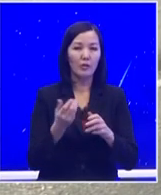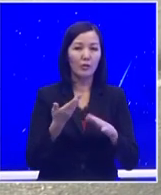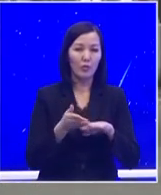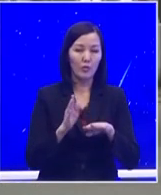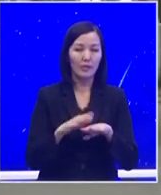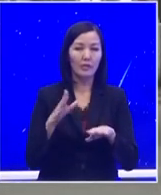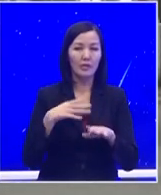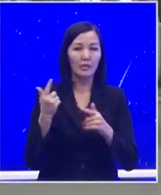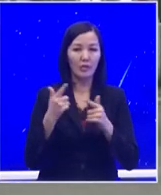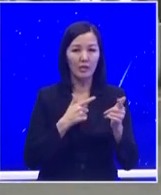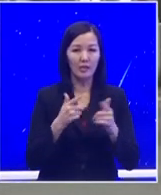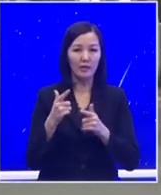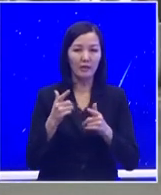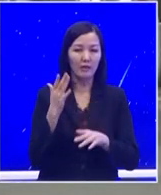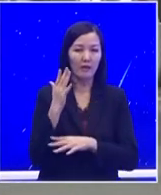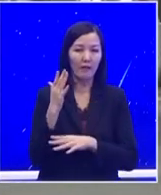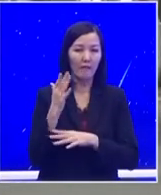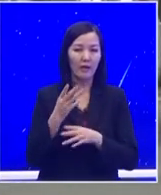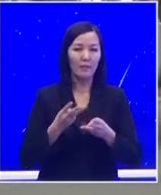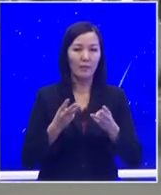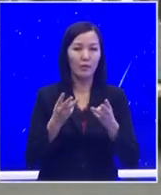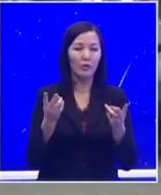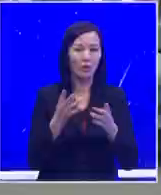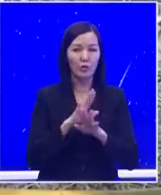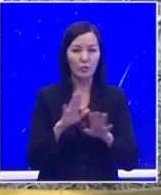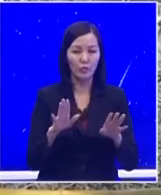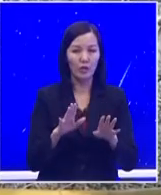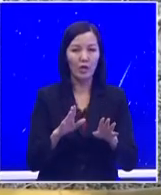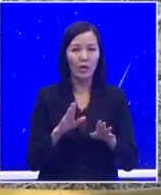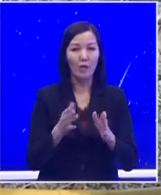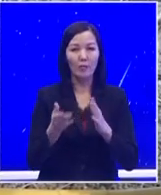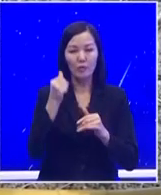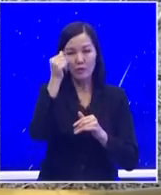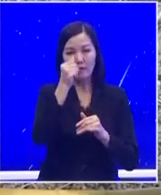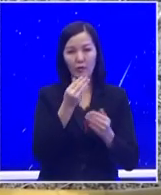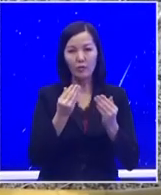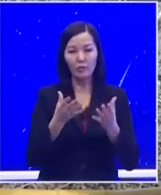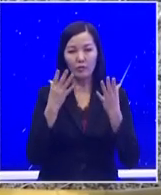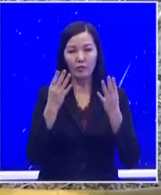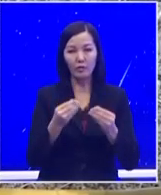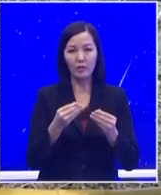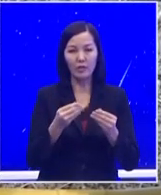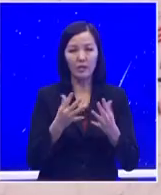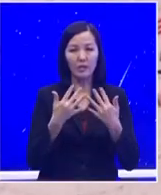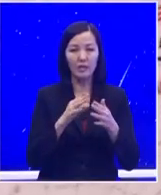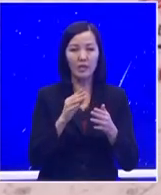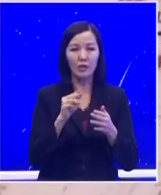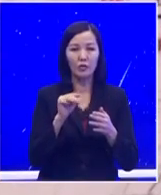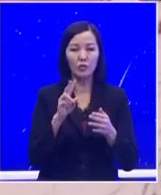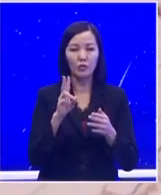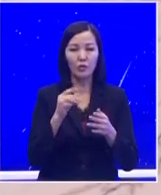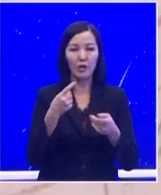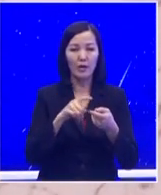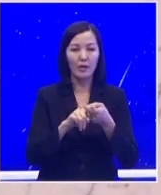Теперь заготавливать дрова и топить печи больше не нужно. С июля прошлого года по сегодняшний день в селе Чунжа к природному